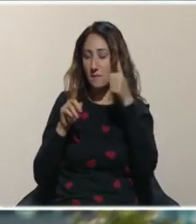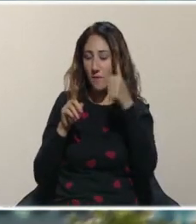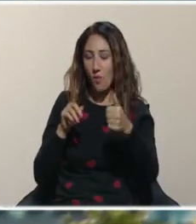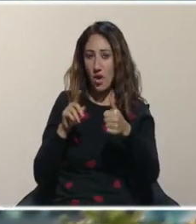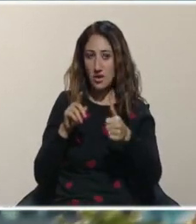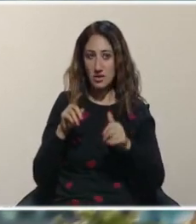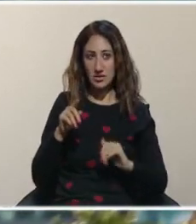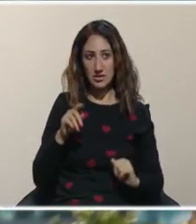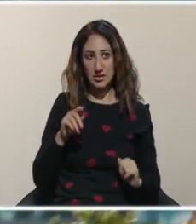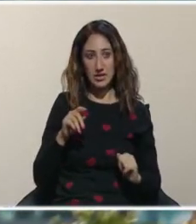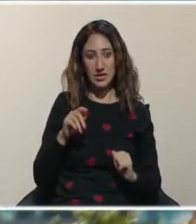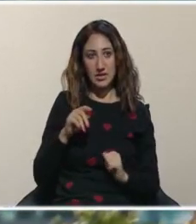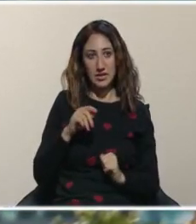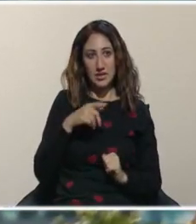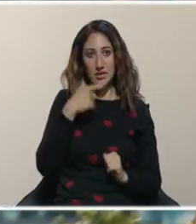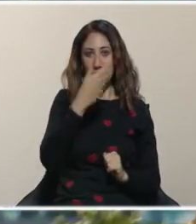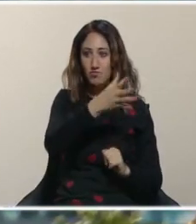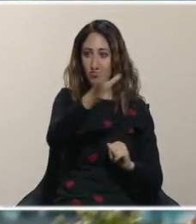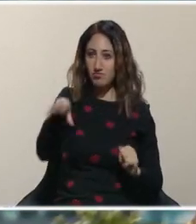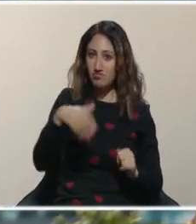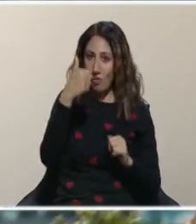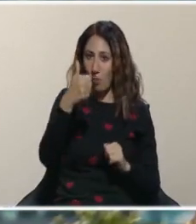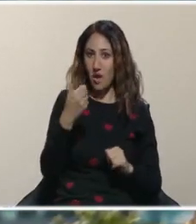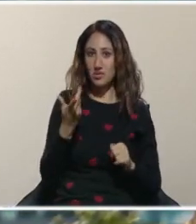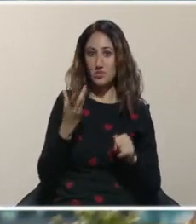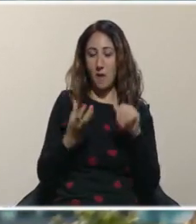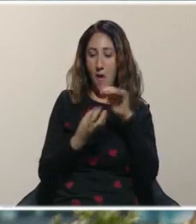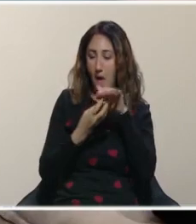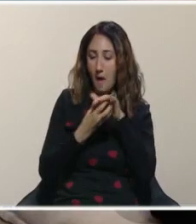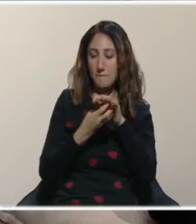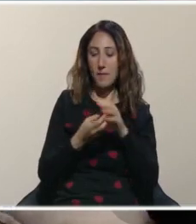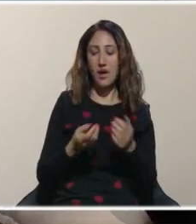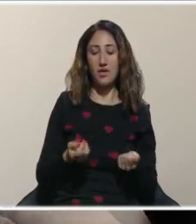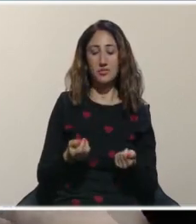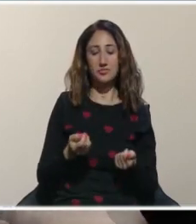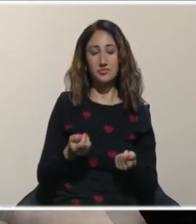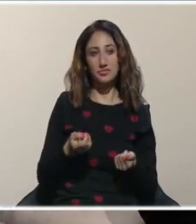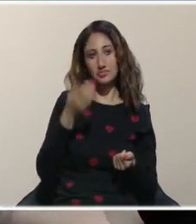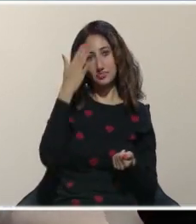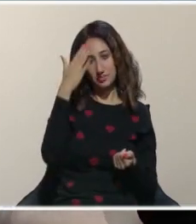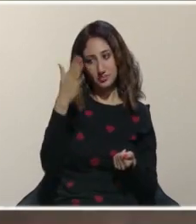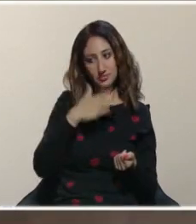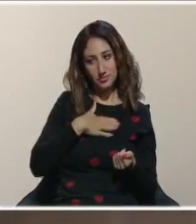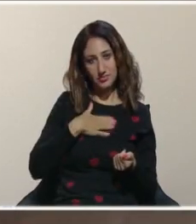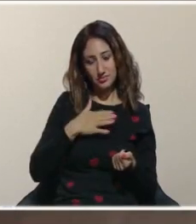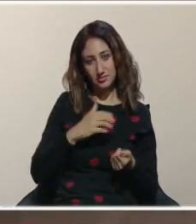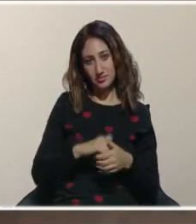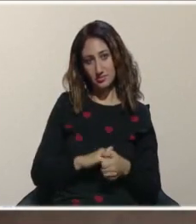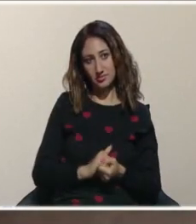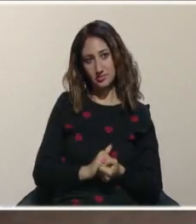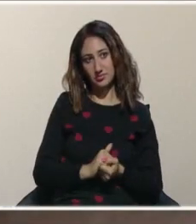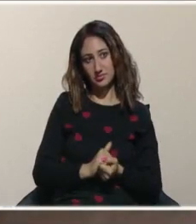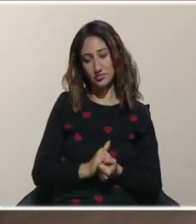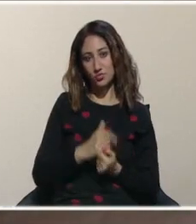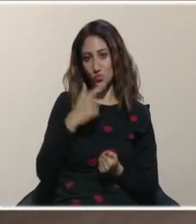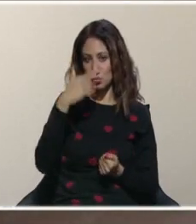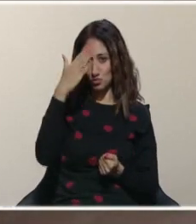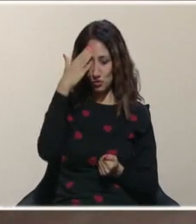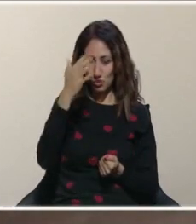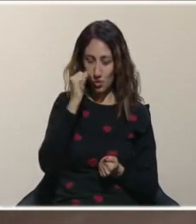علميه متقدمه وماجستير وبكالوريوس. ربنا يبارك فيك. وانا يعني بشكرك مره